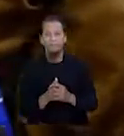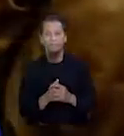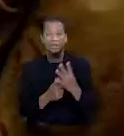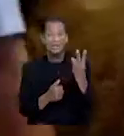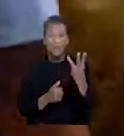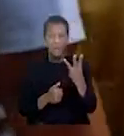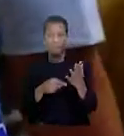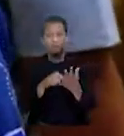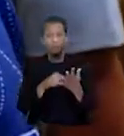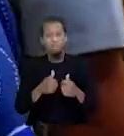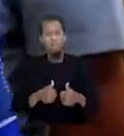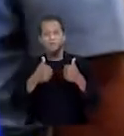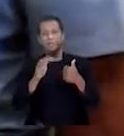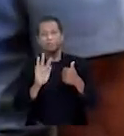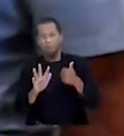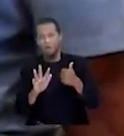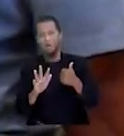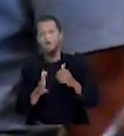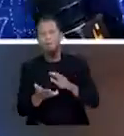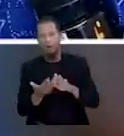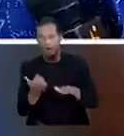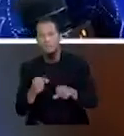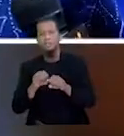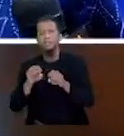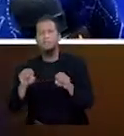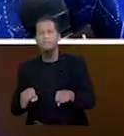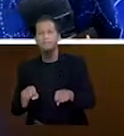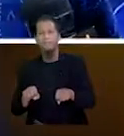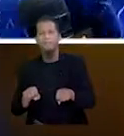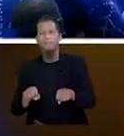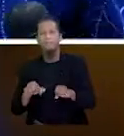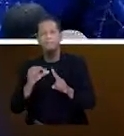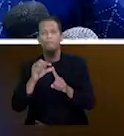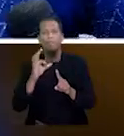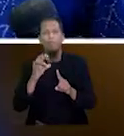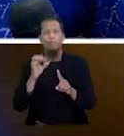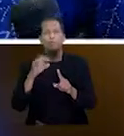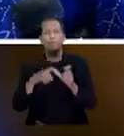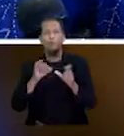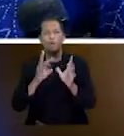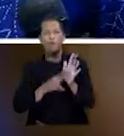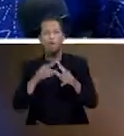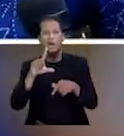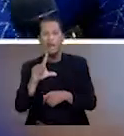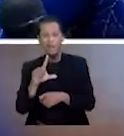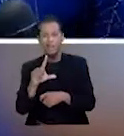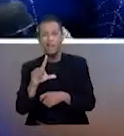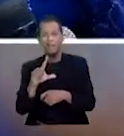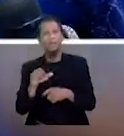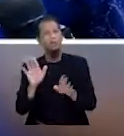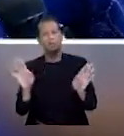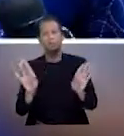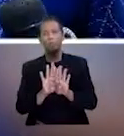dari kembali ke sistem tertutup, proporsional tertutup adalah apa? Justru membangun oligarki